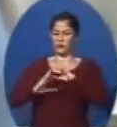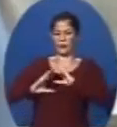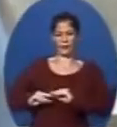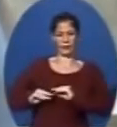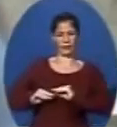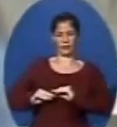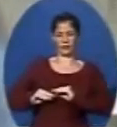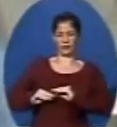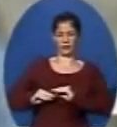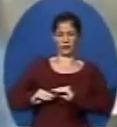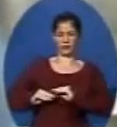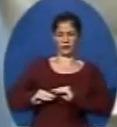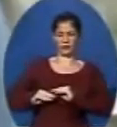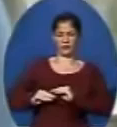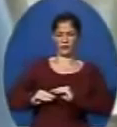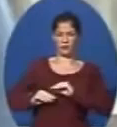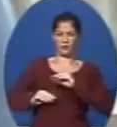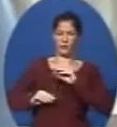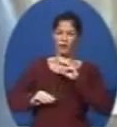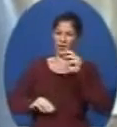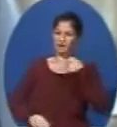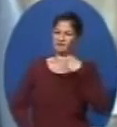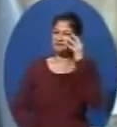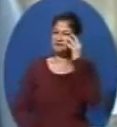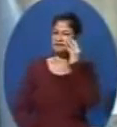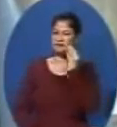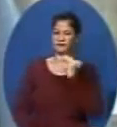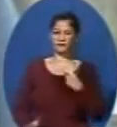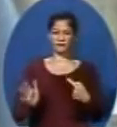ליבי. יש לי סיפוק מן העובדה